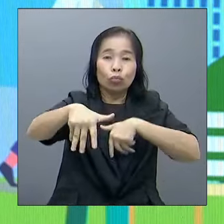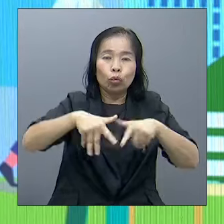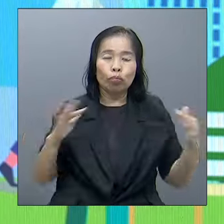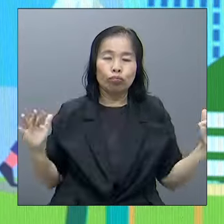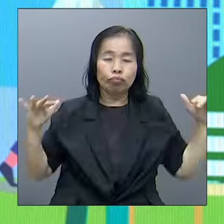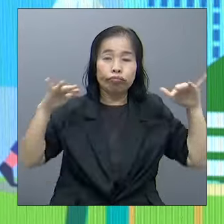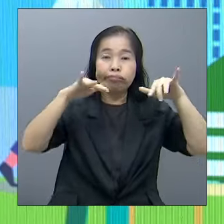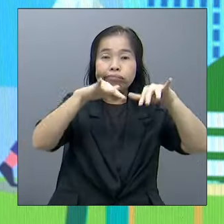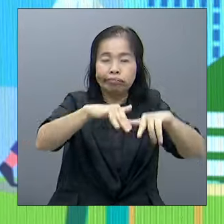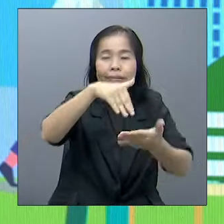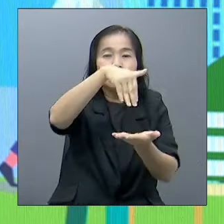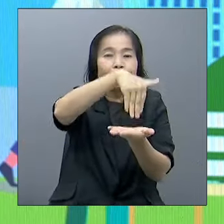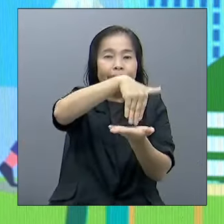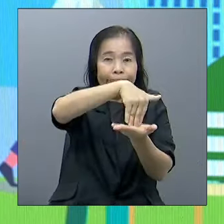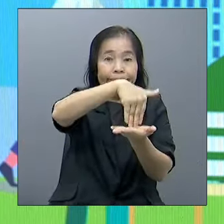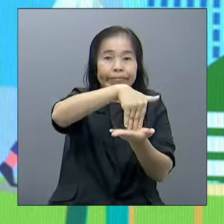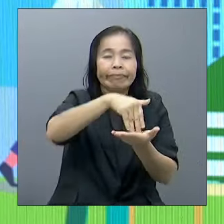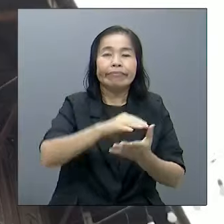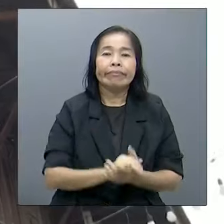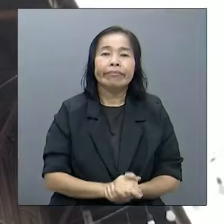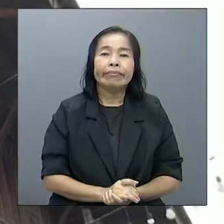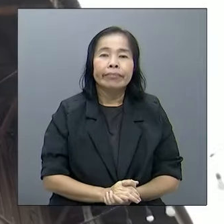นาของคนในชุมชนเองค่ะ